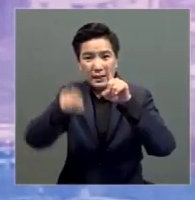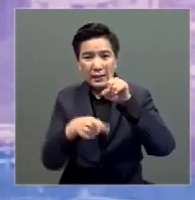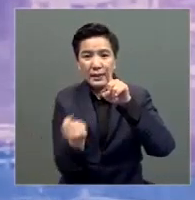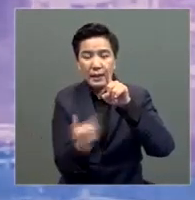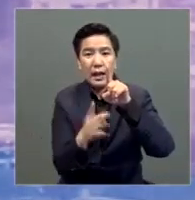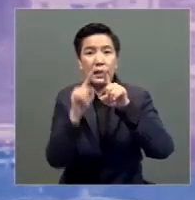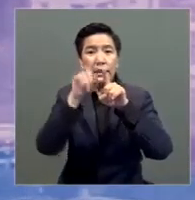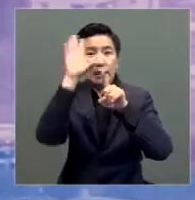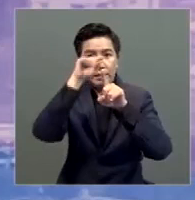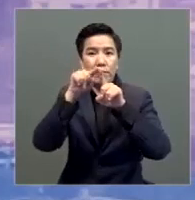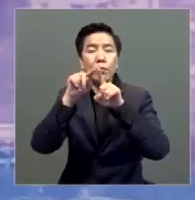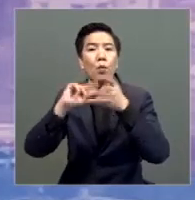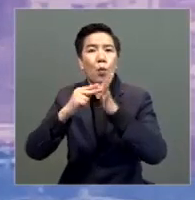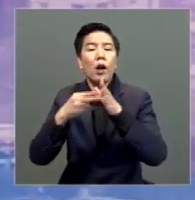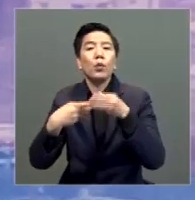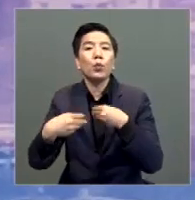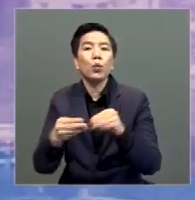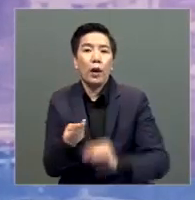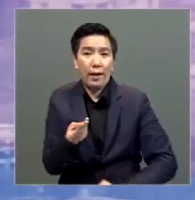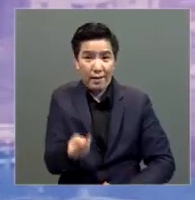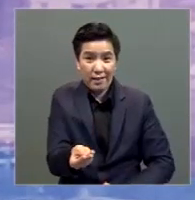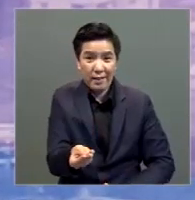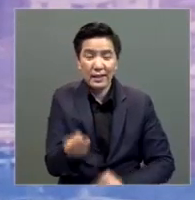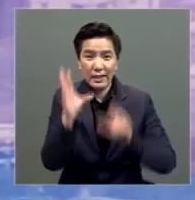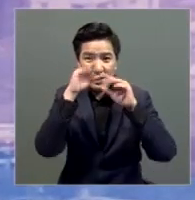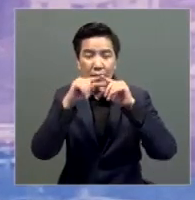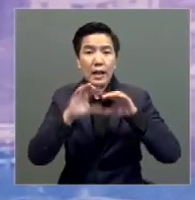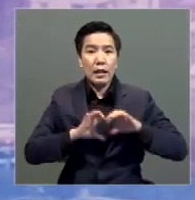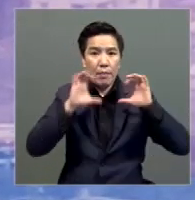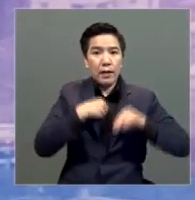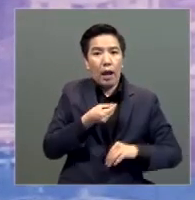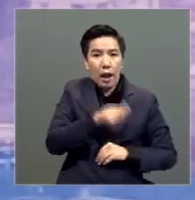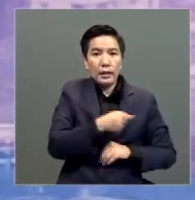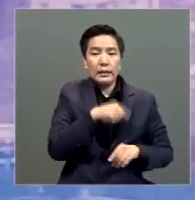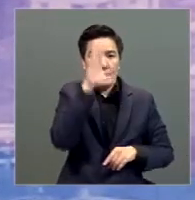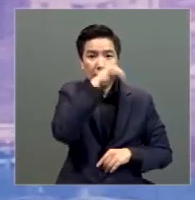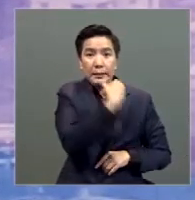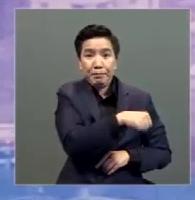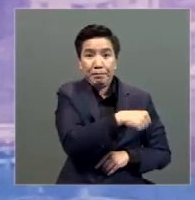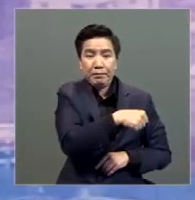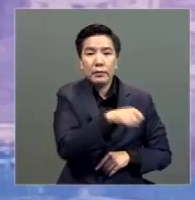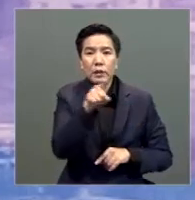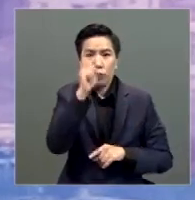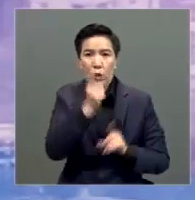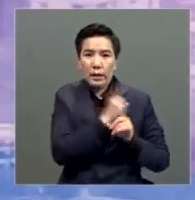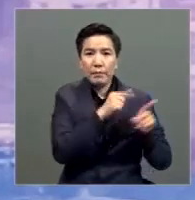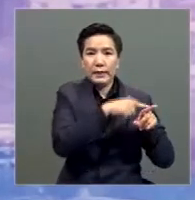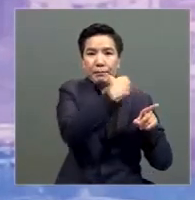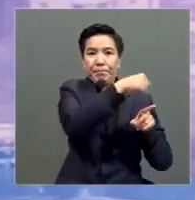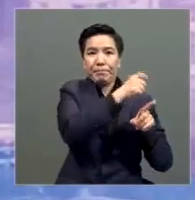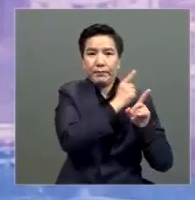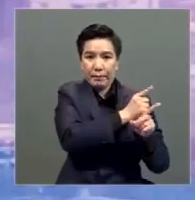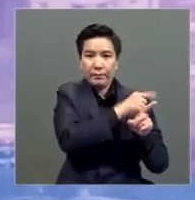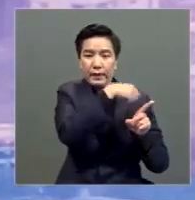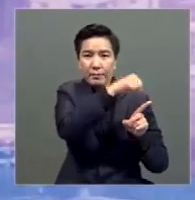ไอ้เที่ยงคืนเนี่ยเราถือว่าผ่อนปรนเพราะว่าของรัฐบาลเนี่ยเขาสี่ทุ่มท่านต้องยึดสี่ทุ่มจะ